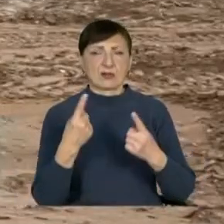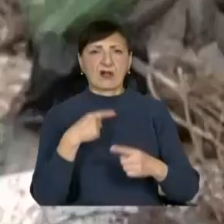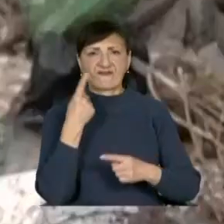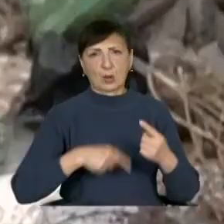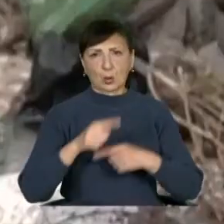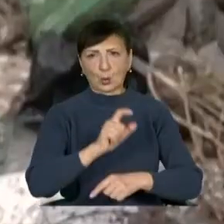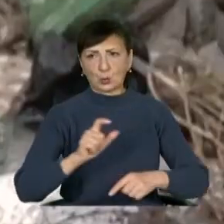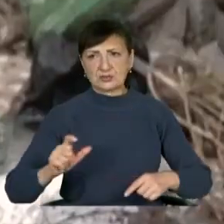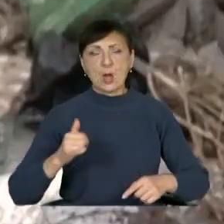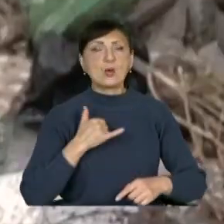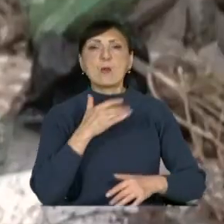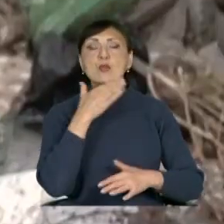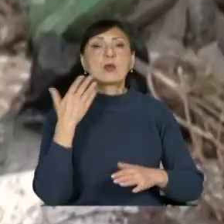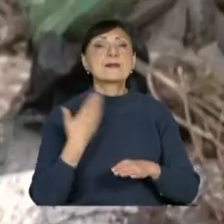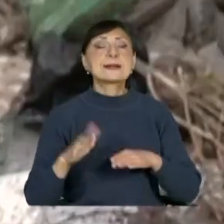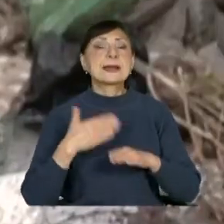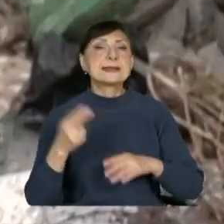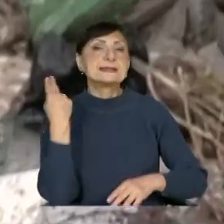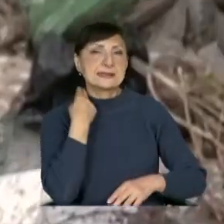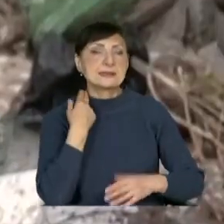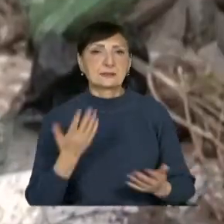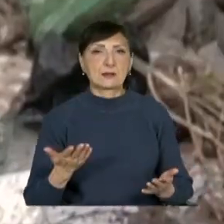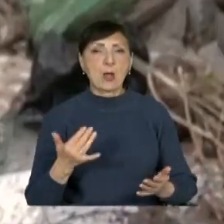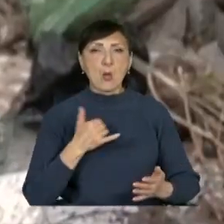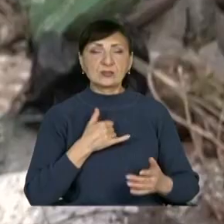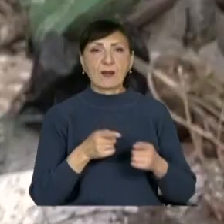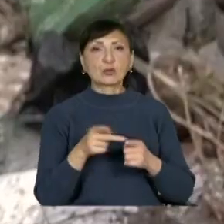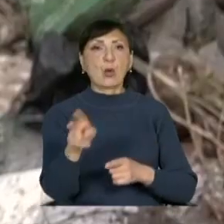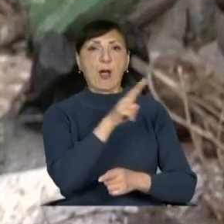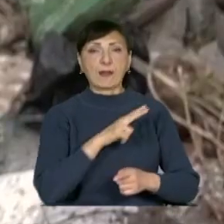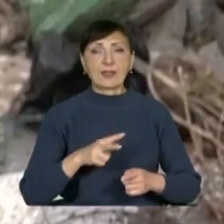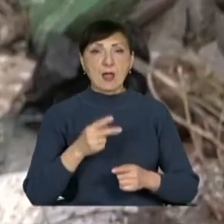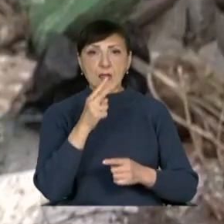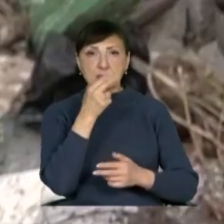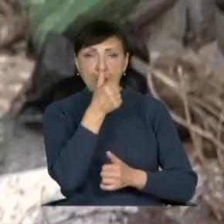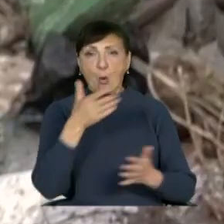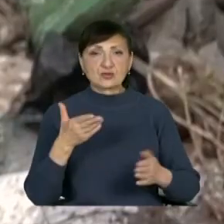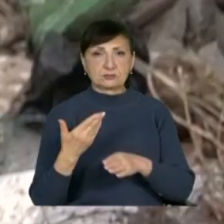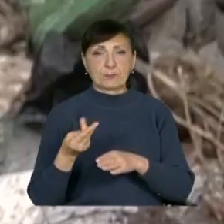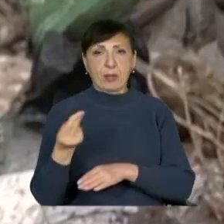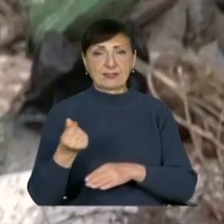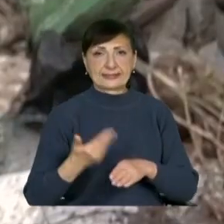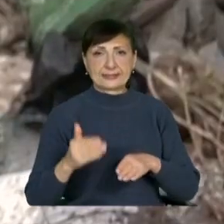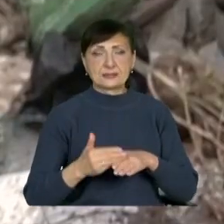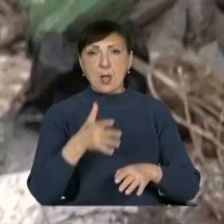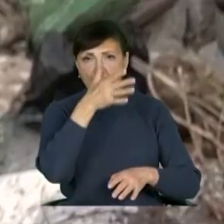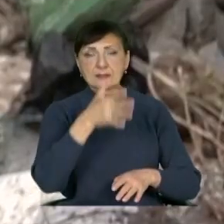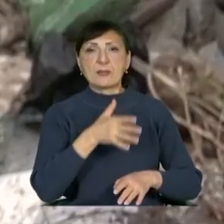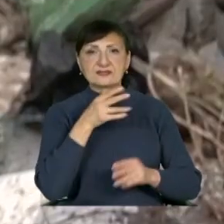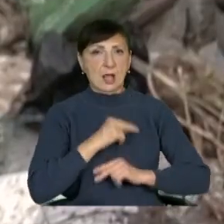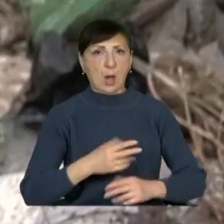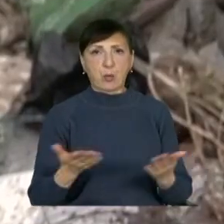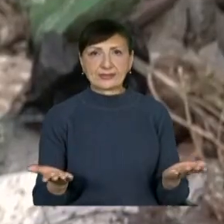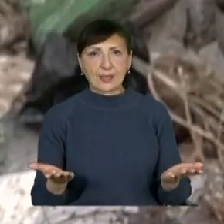бизнесмены. У нас у многих кредиты, да, и у нас арендаторы, никто не может платить кредиты. Ну, представляете, 5 месяцев не